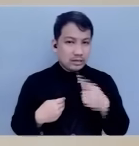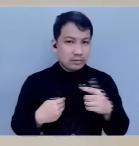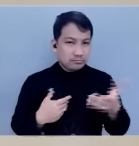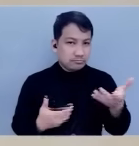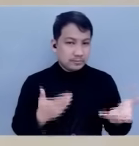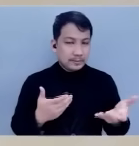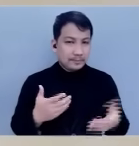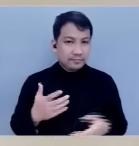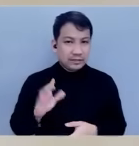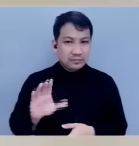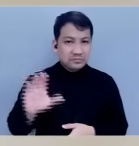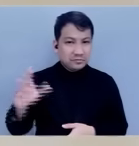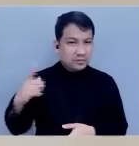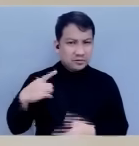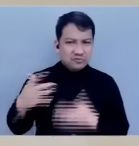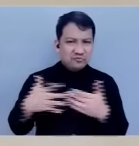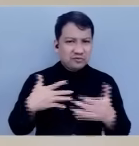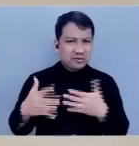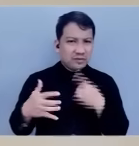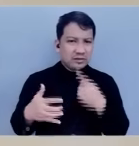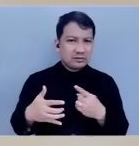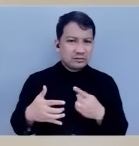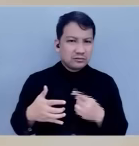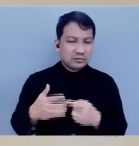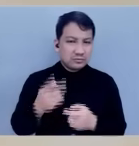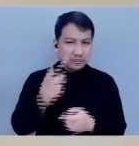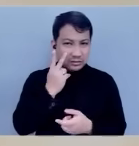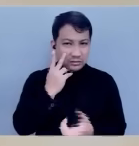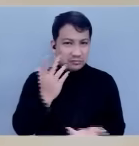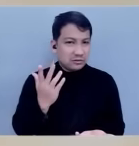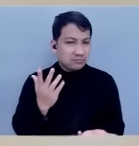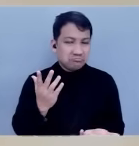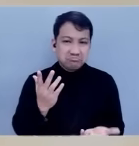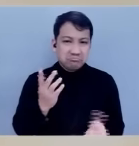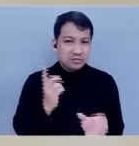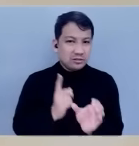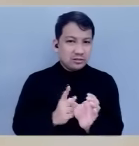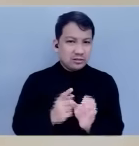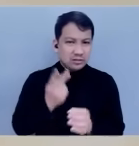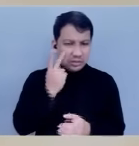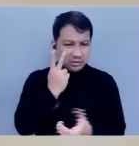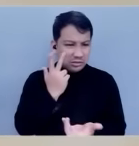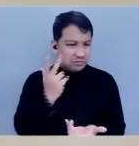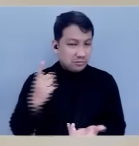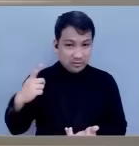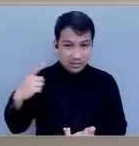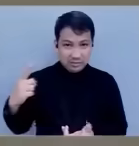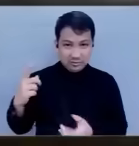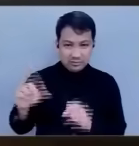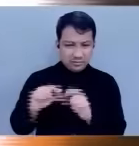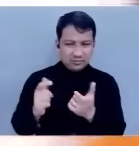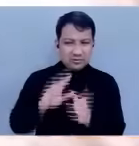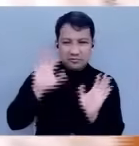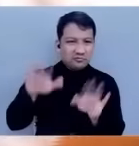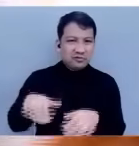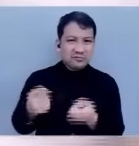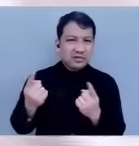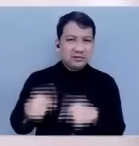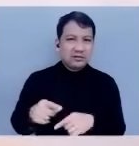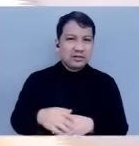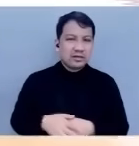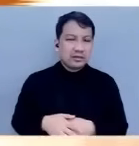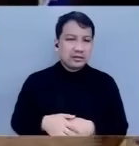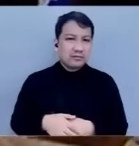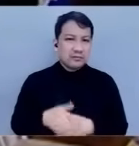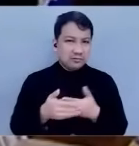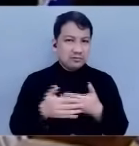makaliwang yan, kahit ano, para papapansin, no? Ay ang tingin ko naman po, walang mangyayari dyan. Tuloy-tuloy